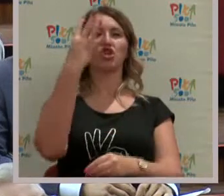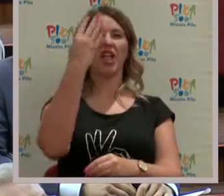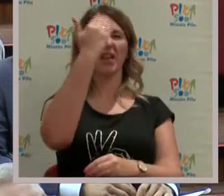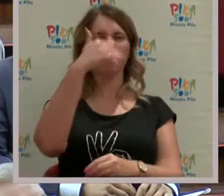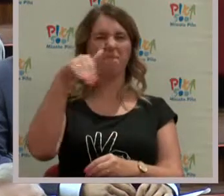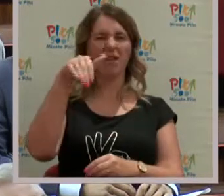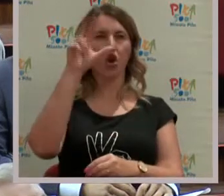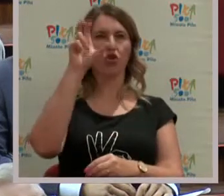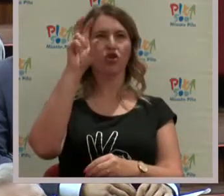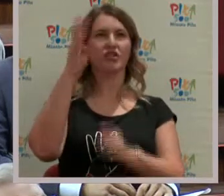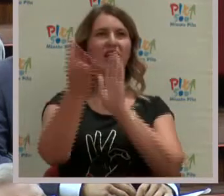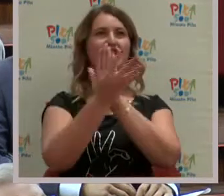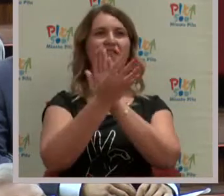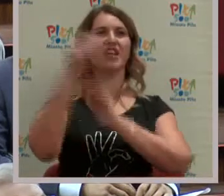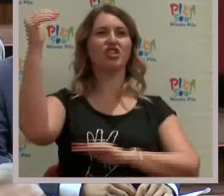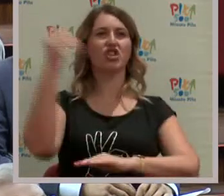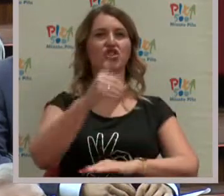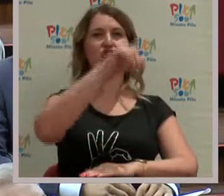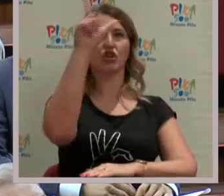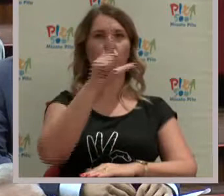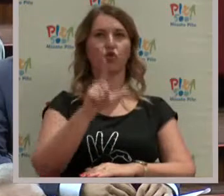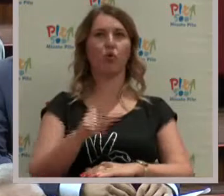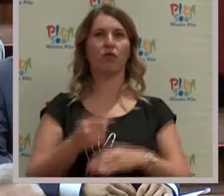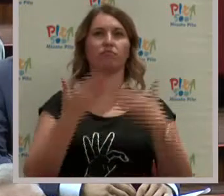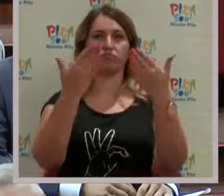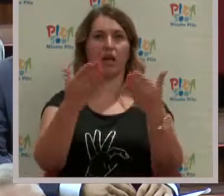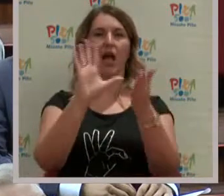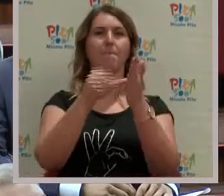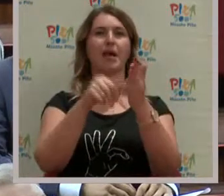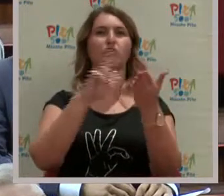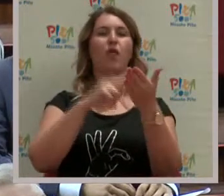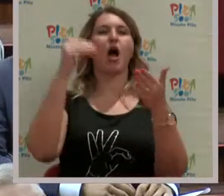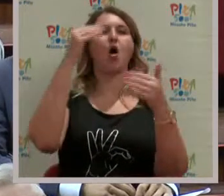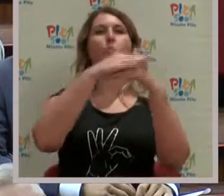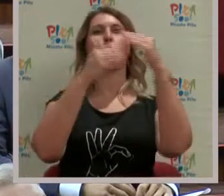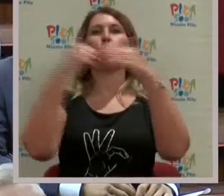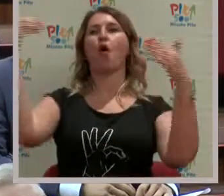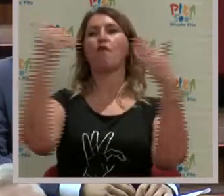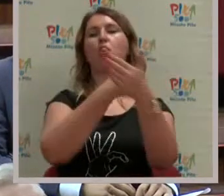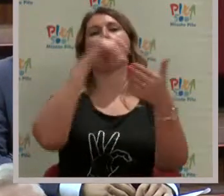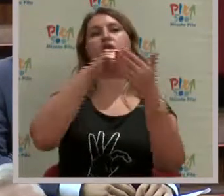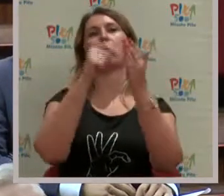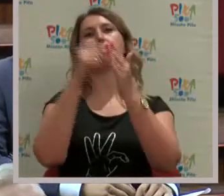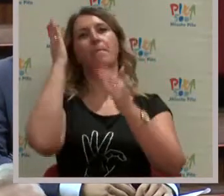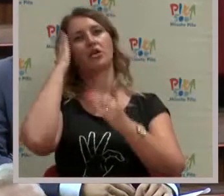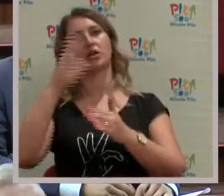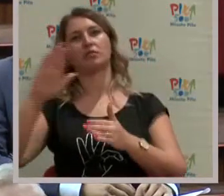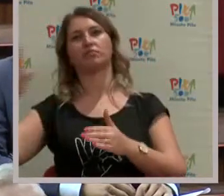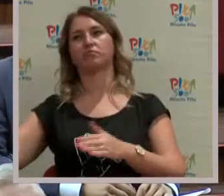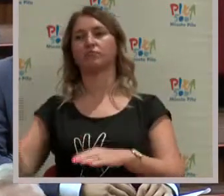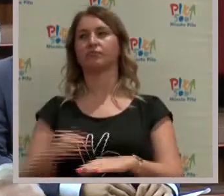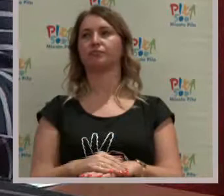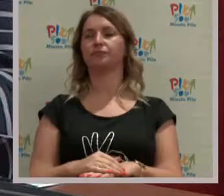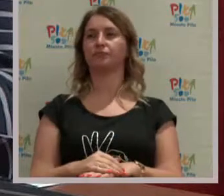miliony 319 tysięcy 983 złote są to takie konkretne pieniądze ponieważ wynikają